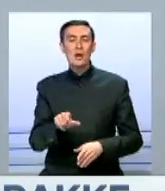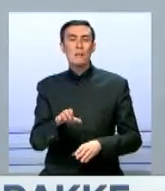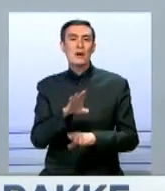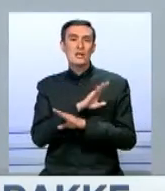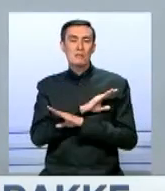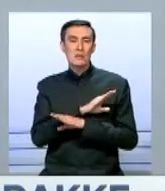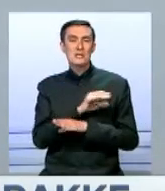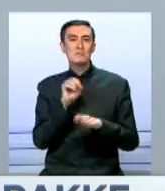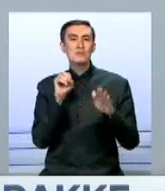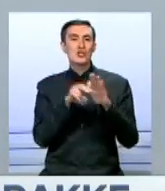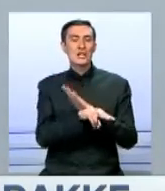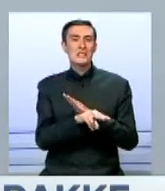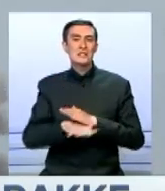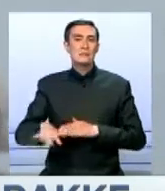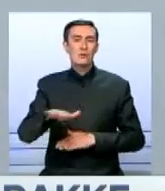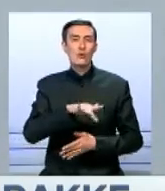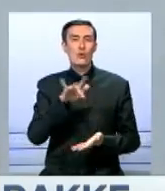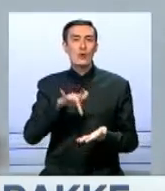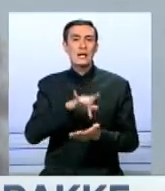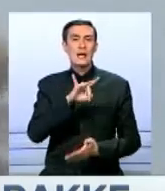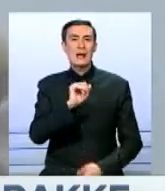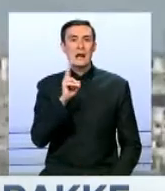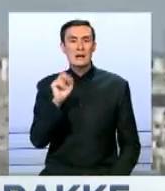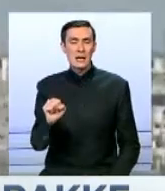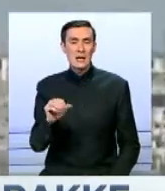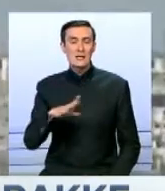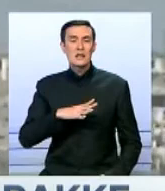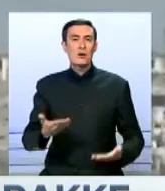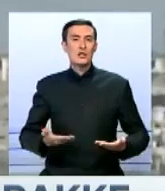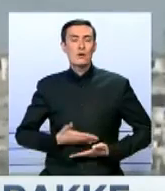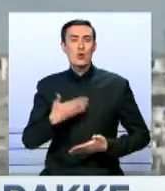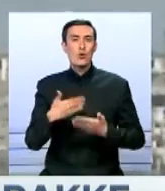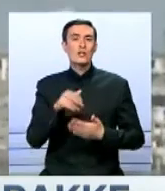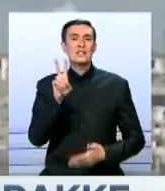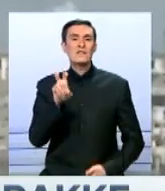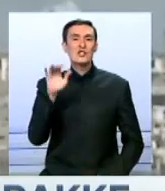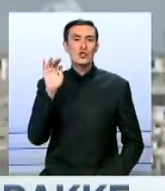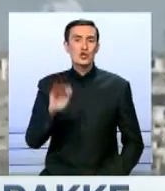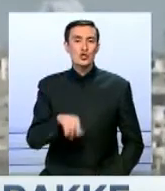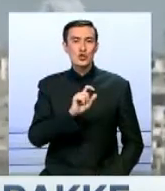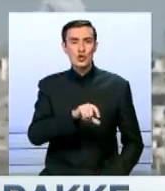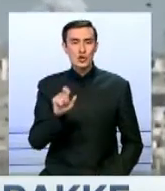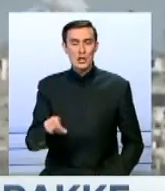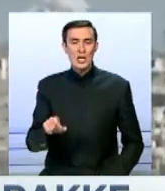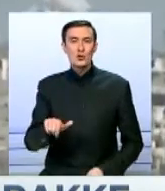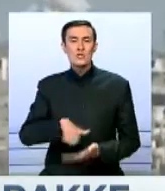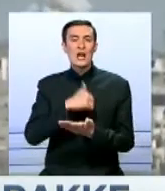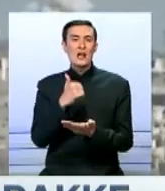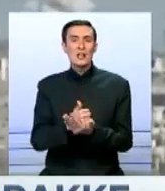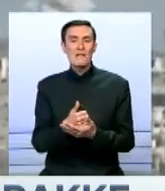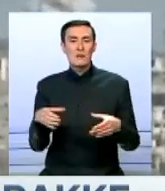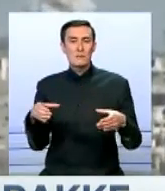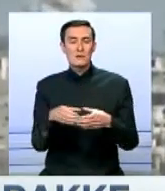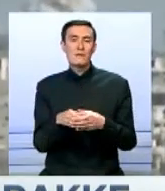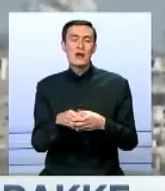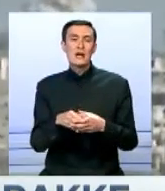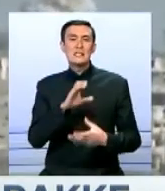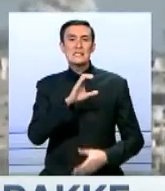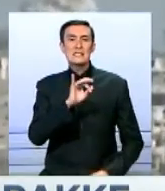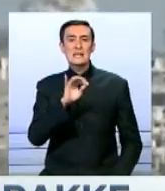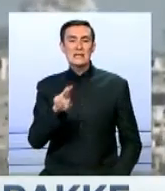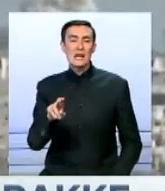сбежать из контролируемого ТИГИЛ города. Рака, где проживают около 200 тысяч жителей, считается главным оплотом джихадистов в